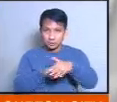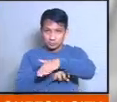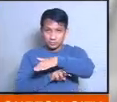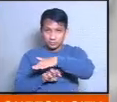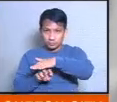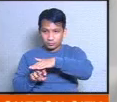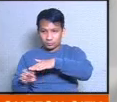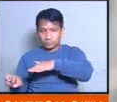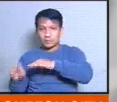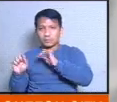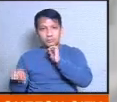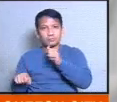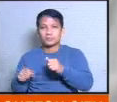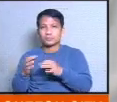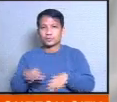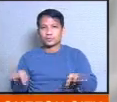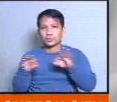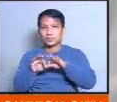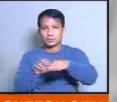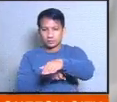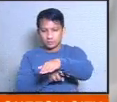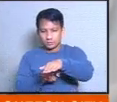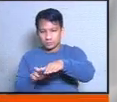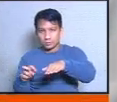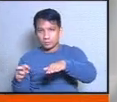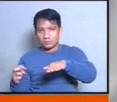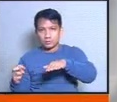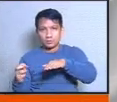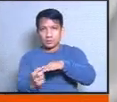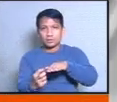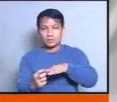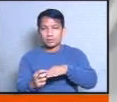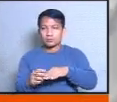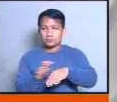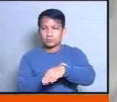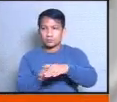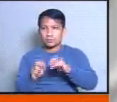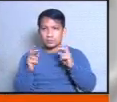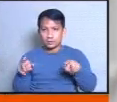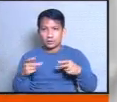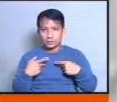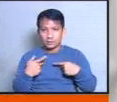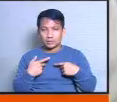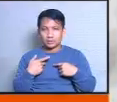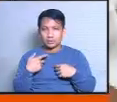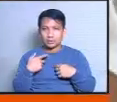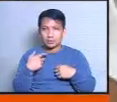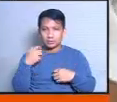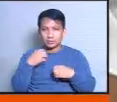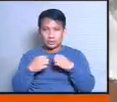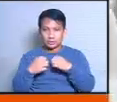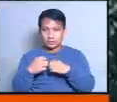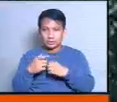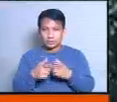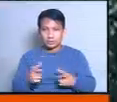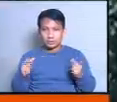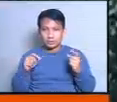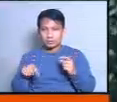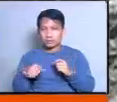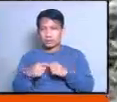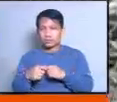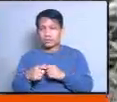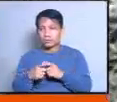Importante hindi dumadaan sa fault yung subway. Pero kahit dumaan man sa fault, may mga engineering solution na kahit sa Japan, di ba? Dumadaan sa